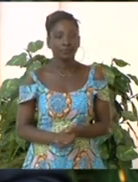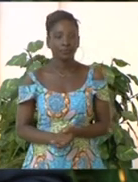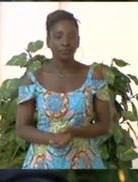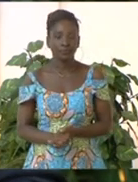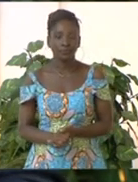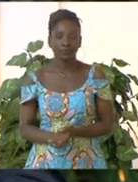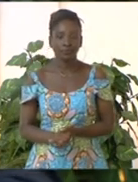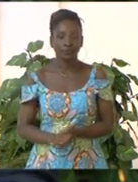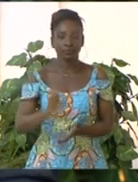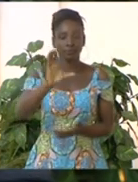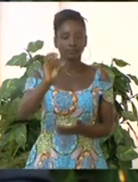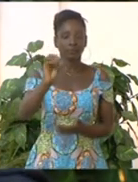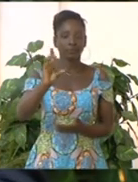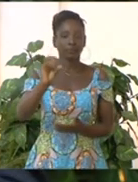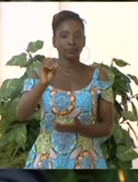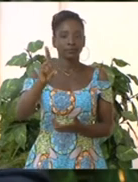cocody